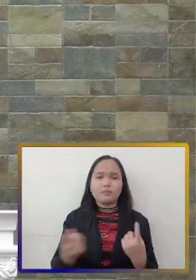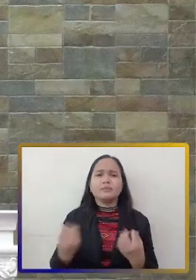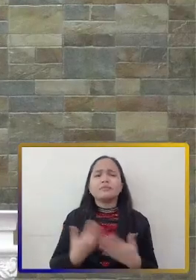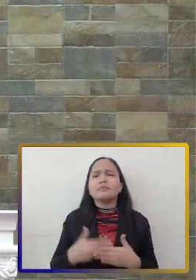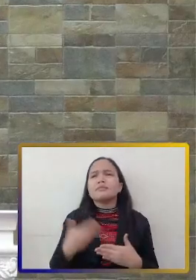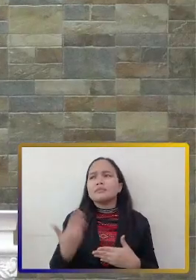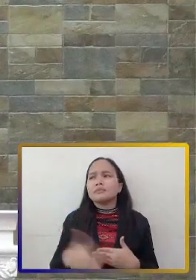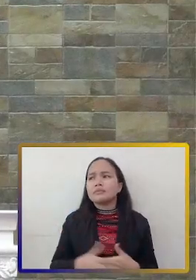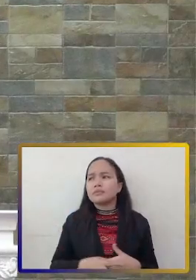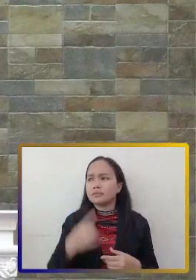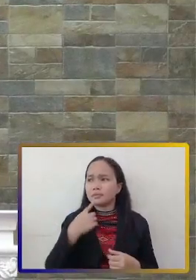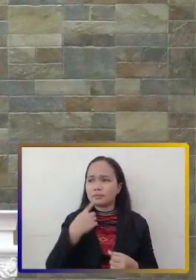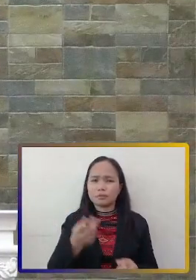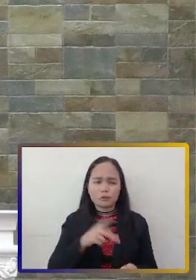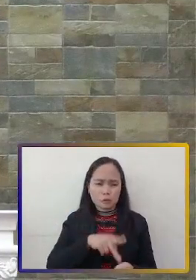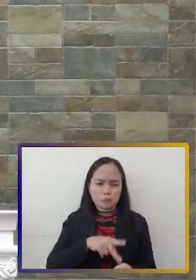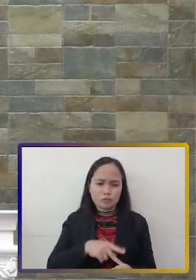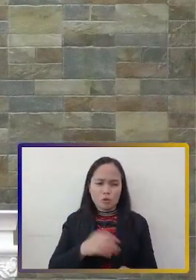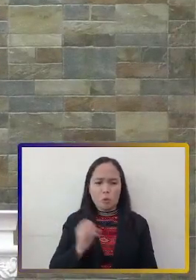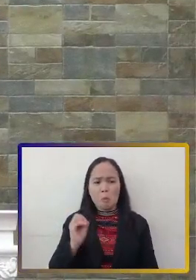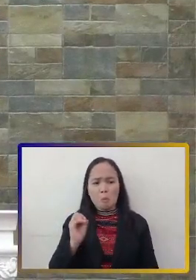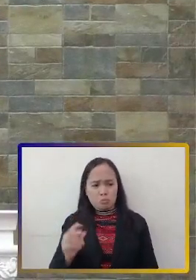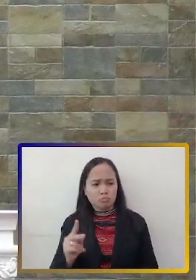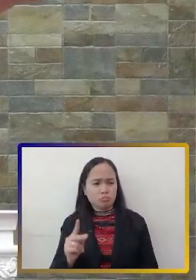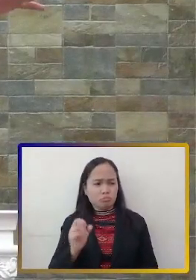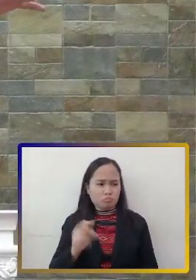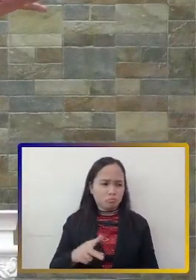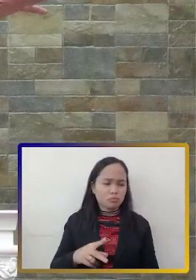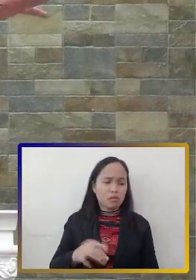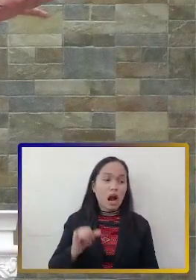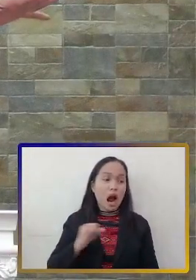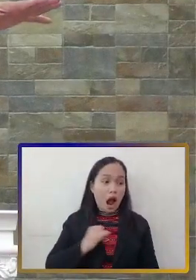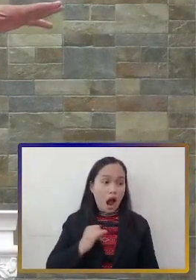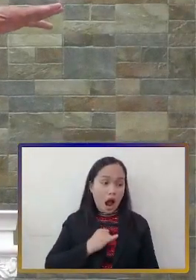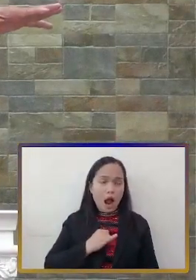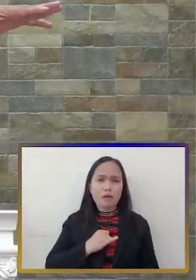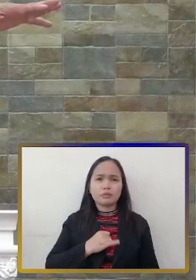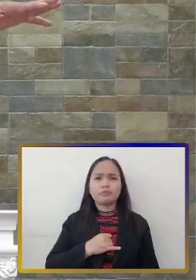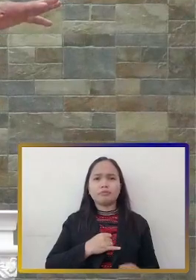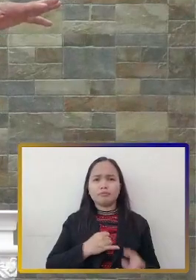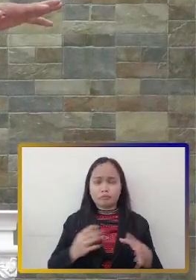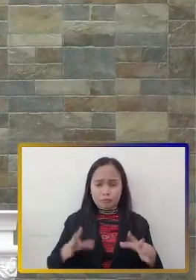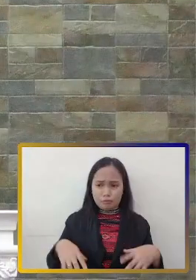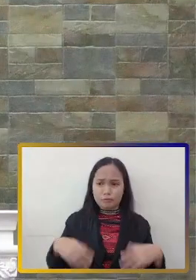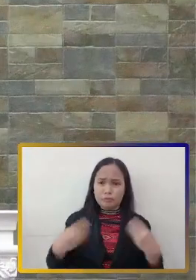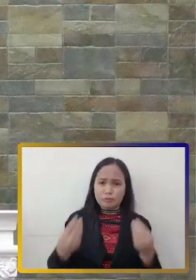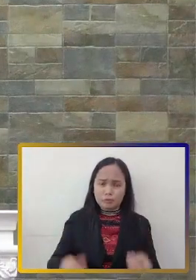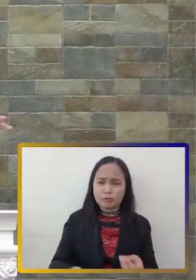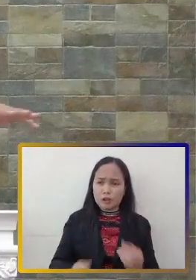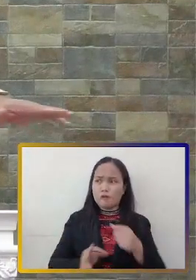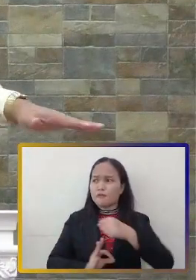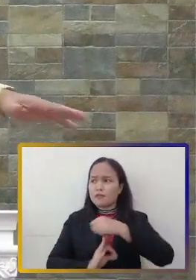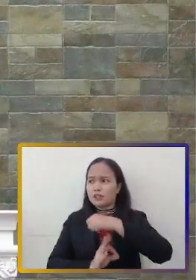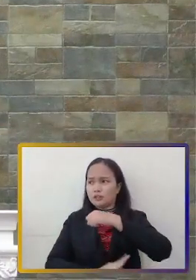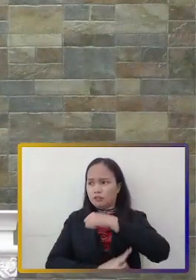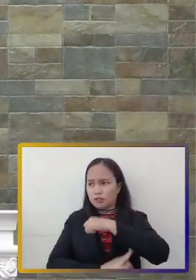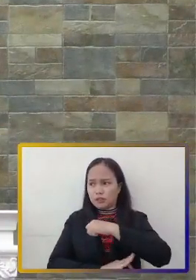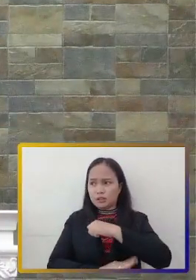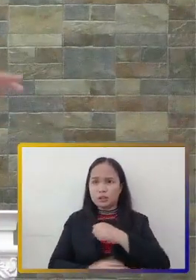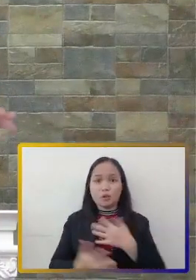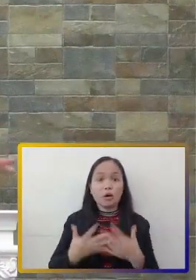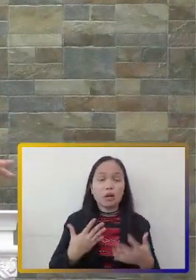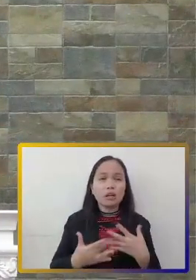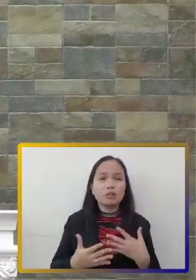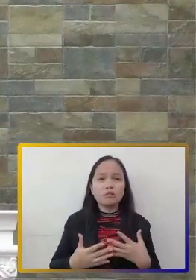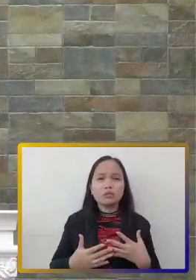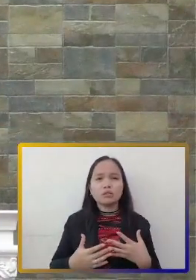now, sabi ni Paul, okay, I laid down the foundation. Inilagay ko na yung pundasyon, walang iba kundi